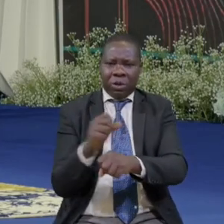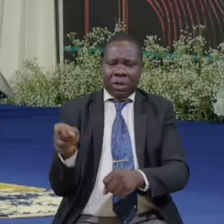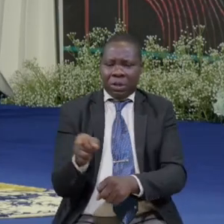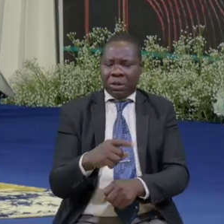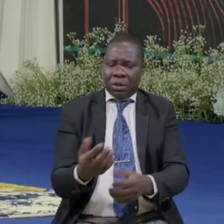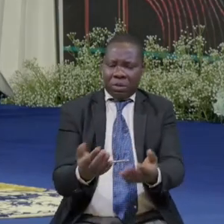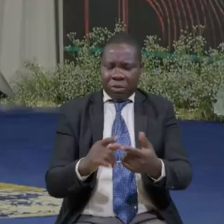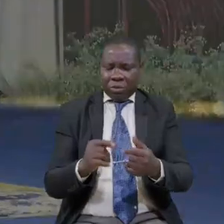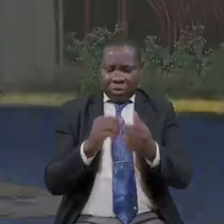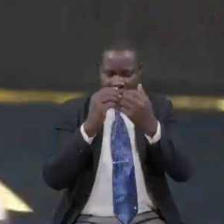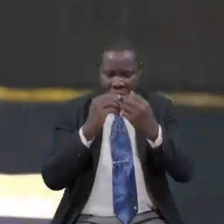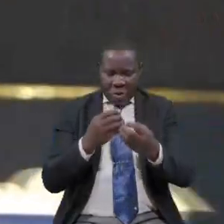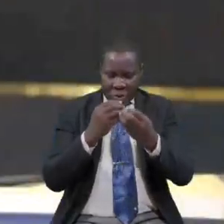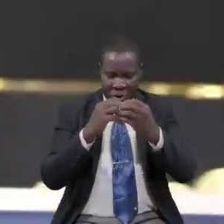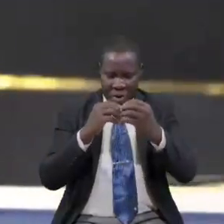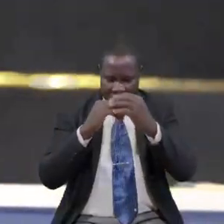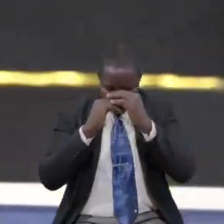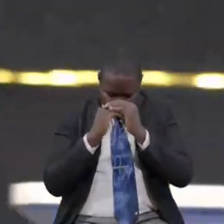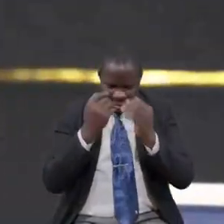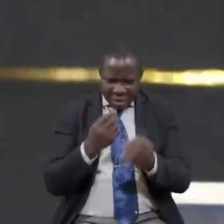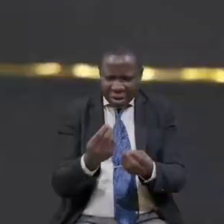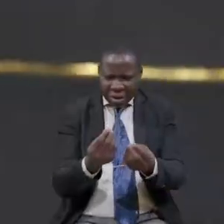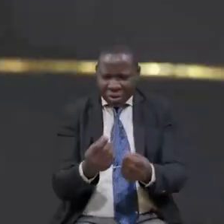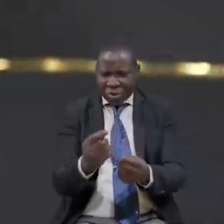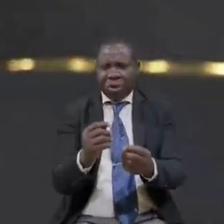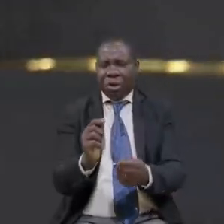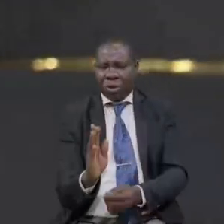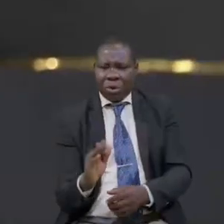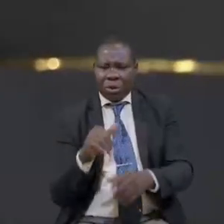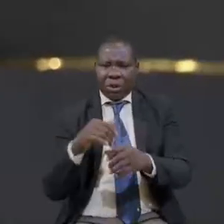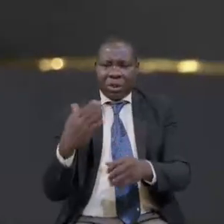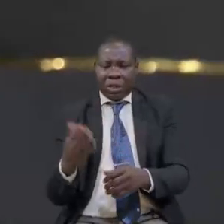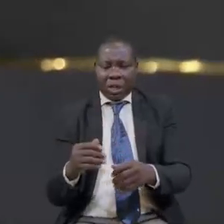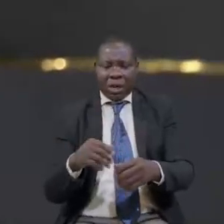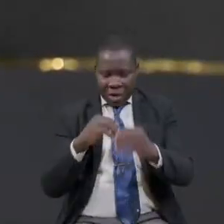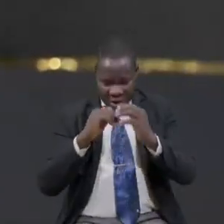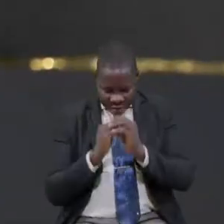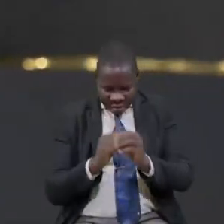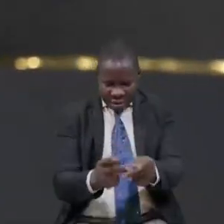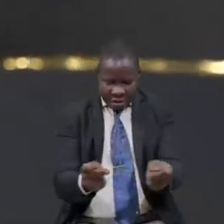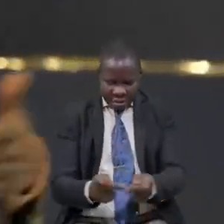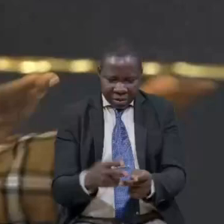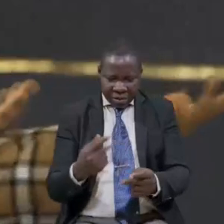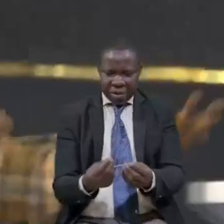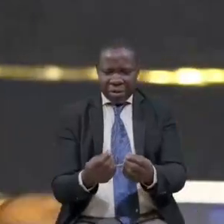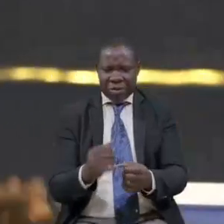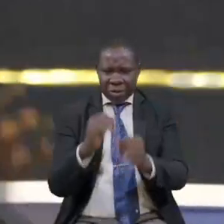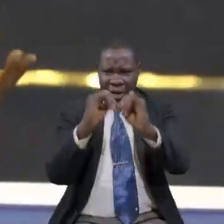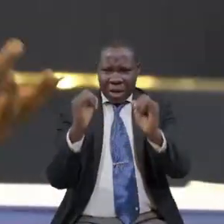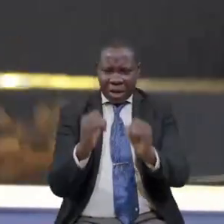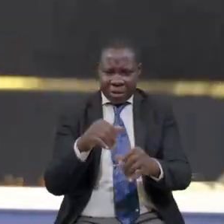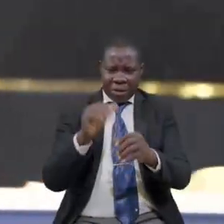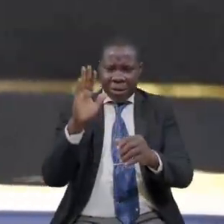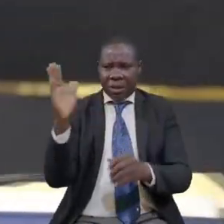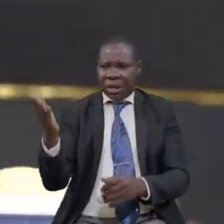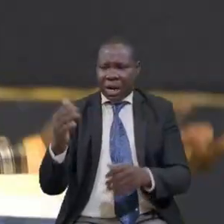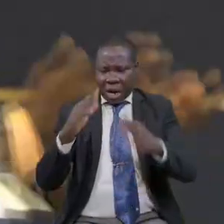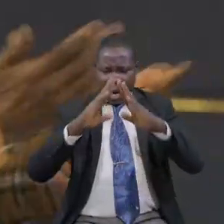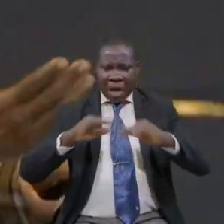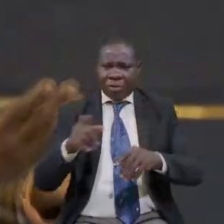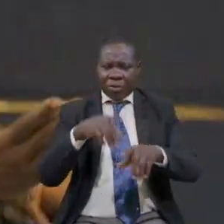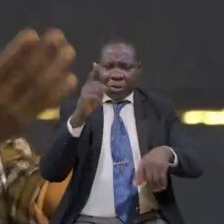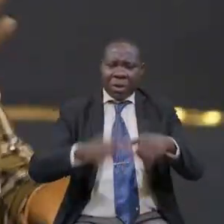d'argile, ils veulent honorer le petit Dieu dans leur couvent, ils veulent honorer la petite idole dans leur